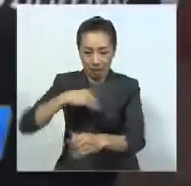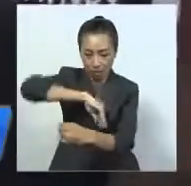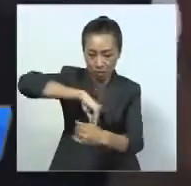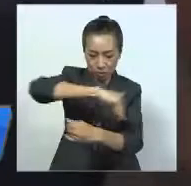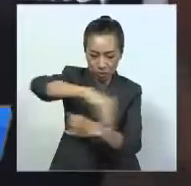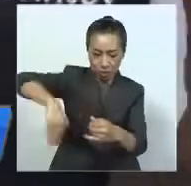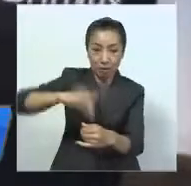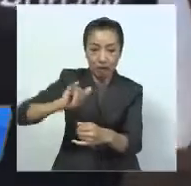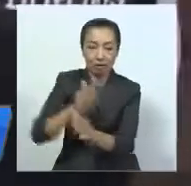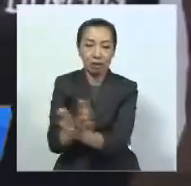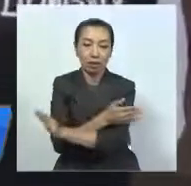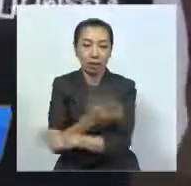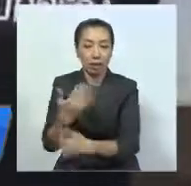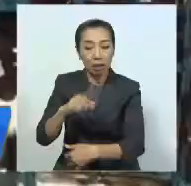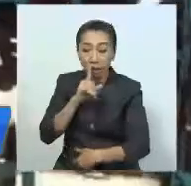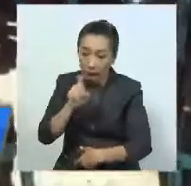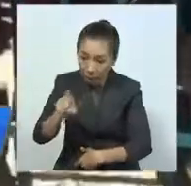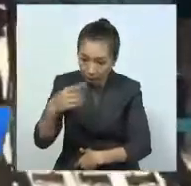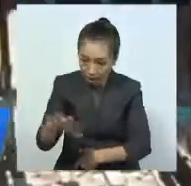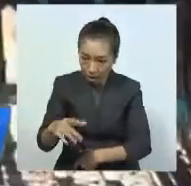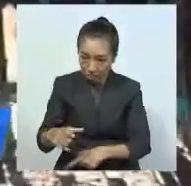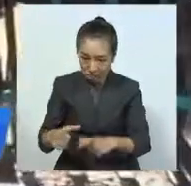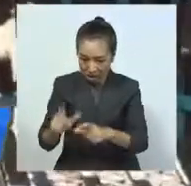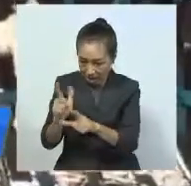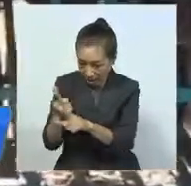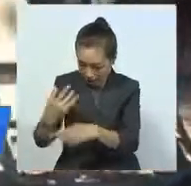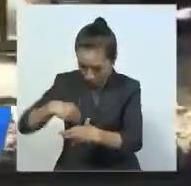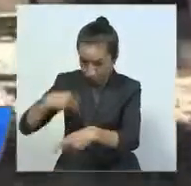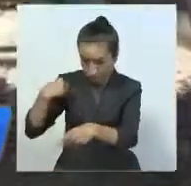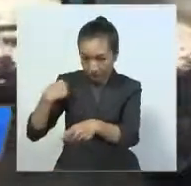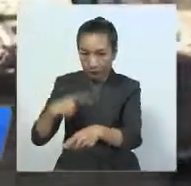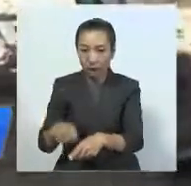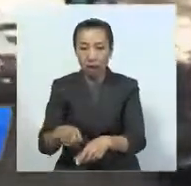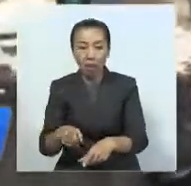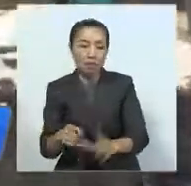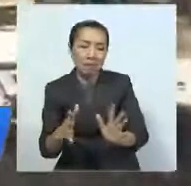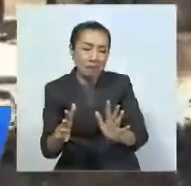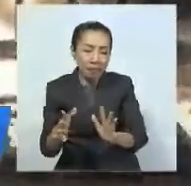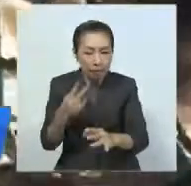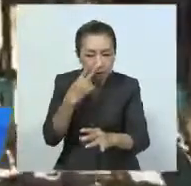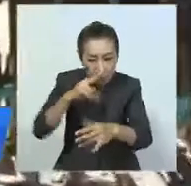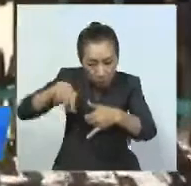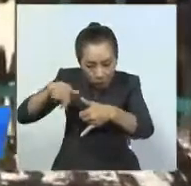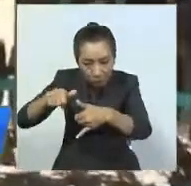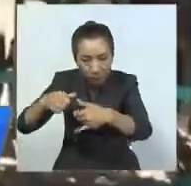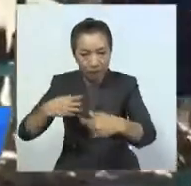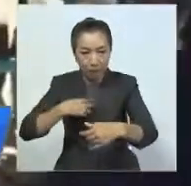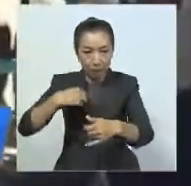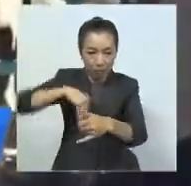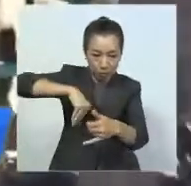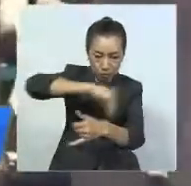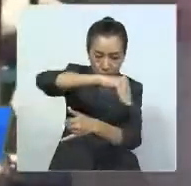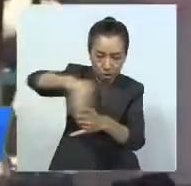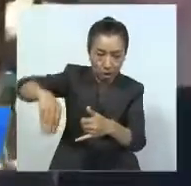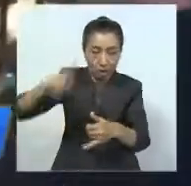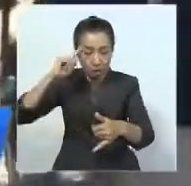คะคือพยายามพูดคุยก่อนว่ามีไหมนะคะแล้วก็ขอตรวจค้นตรวจอย่างละเอียดจนถึงไปขั้นตอนนั้นพอถึงขั้นตอนนั้นจริงๆคุณ